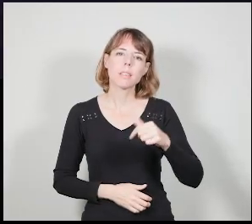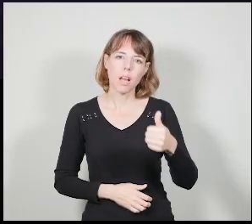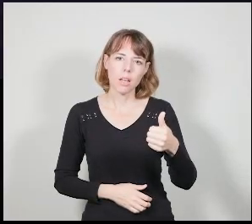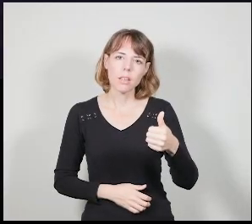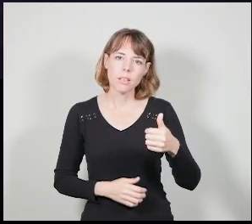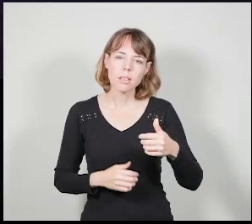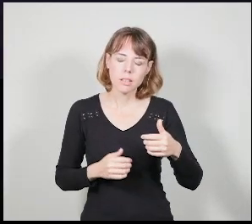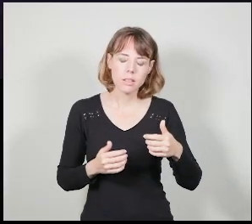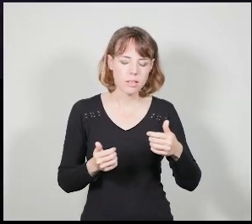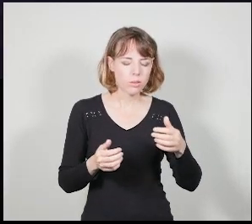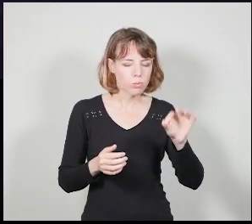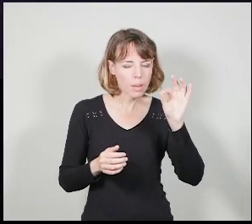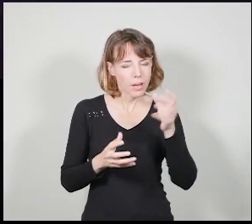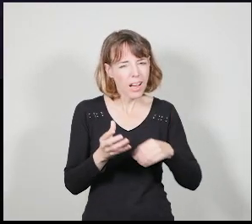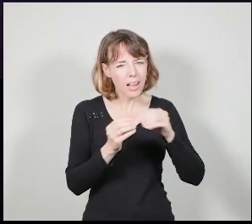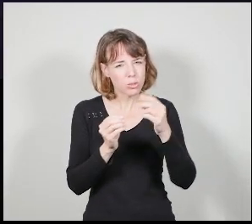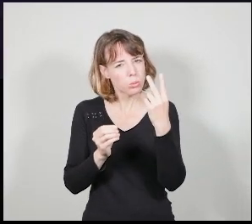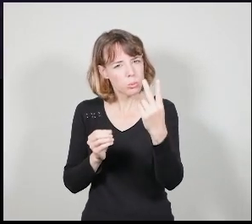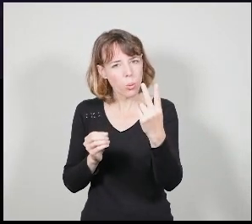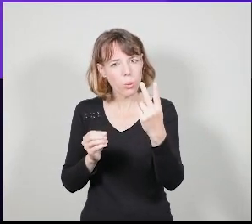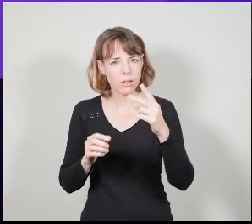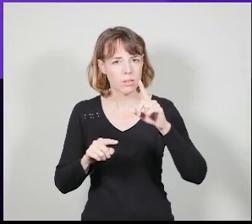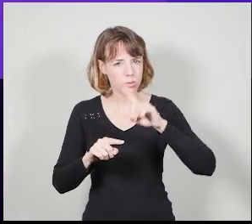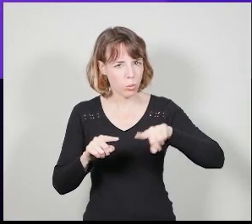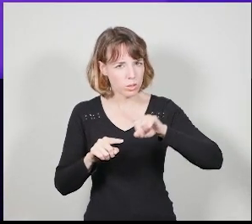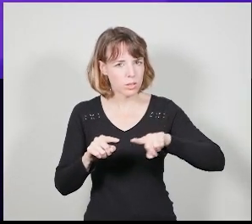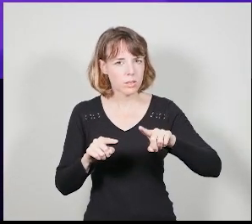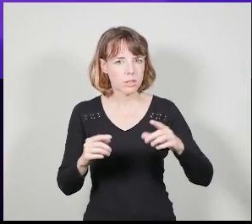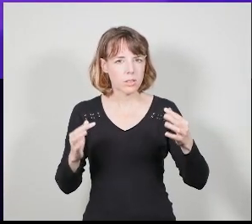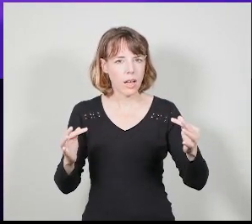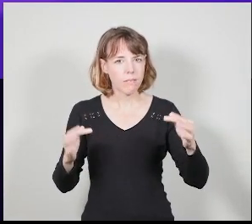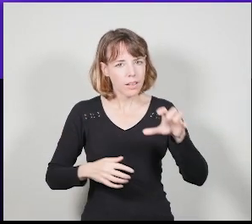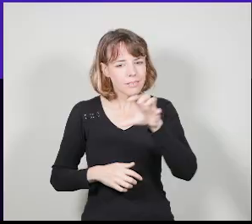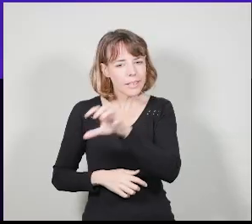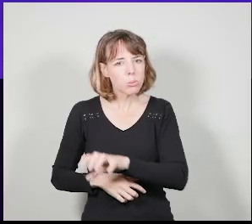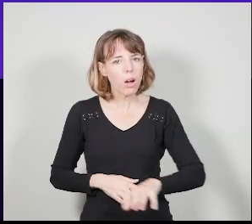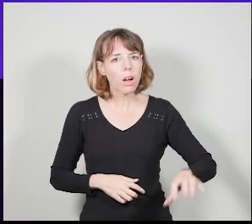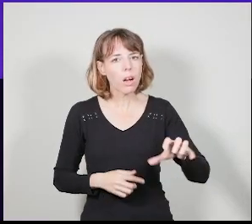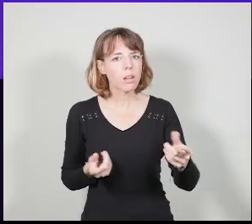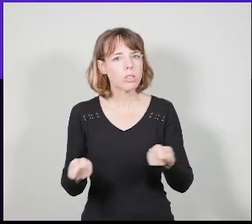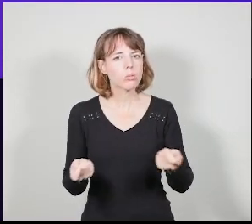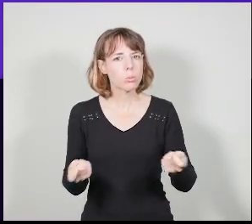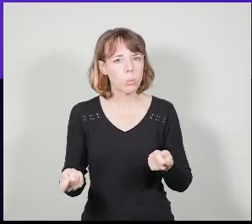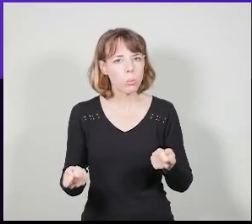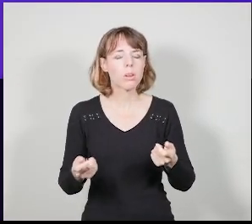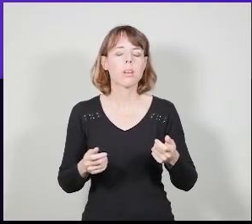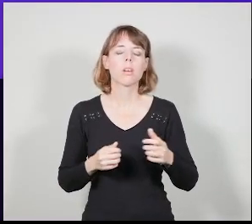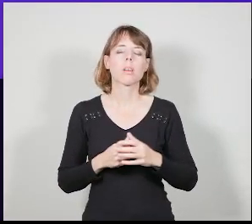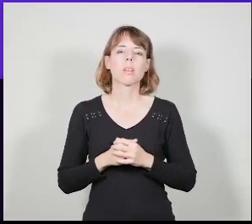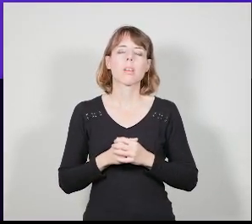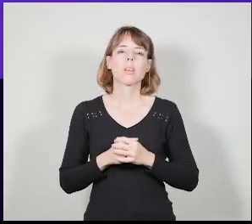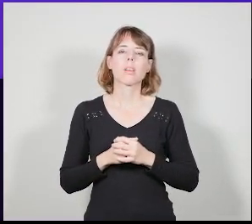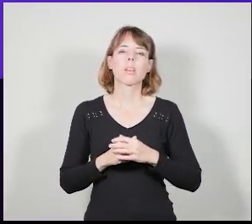l'IGAS. Vous en ajoutez deux particuliers, un sur la territorialisation et un sur la généralisation